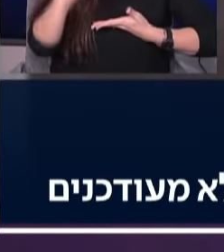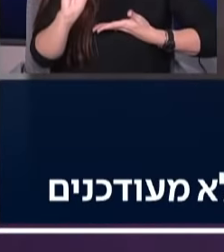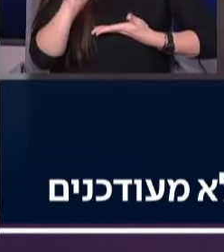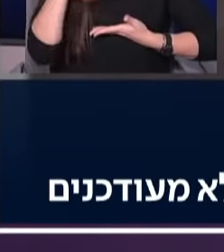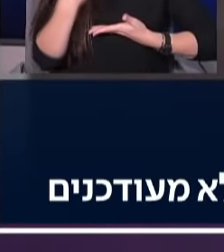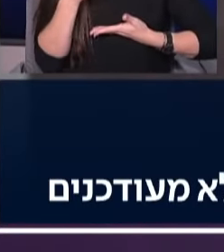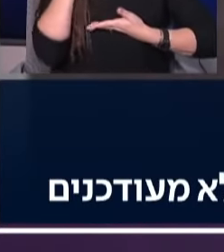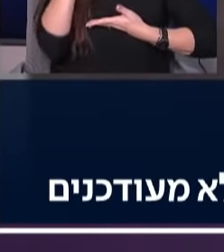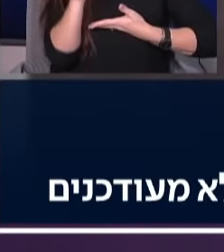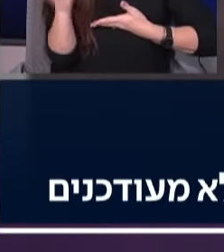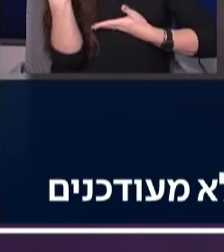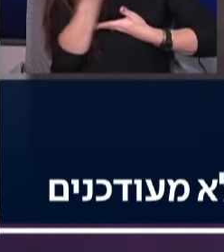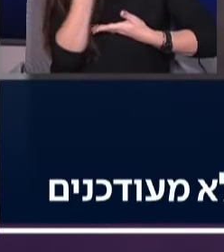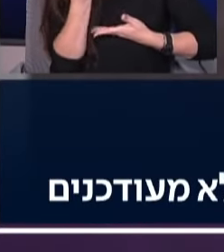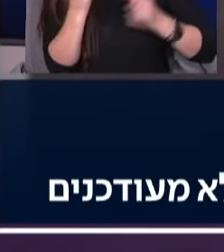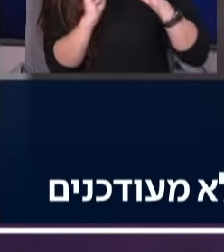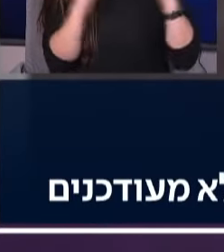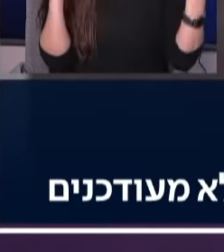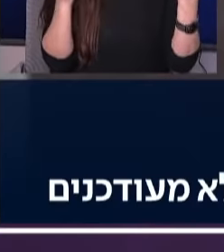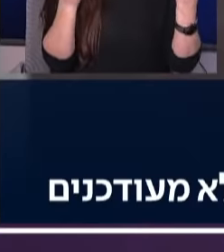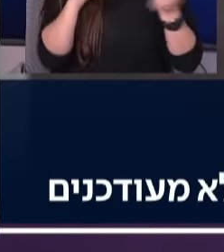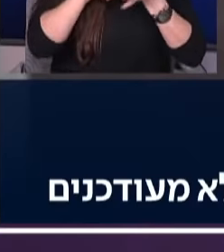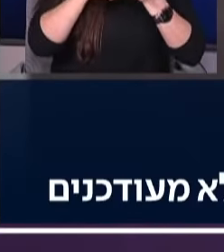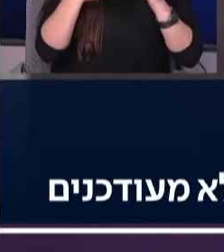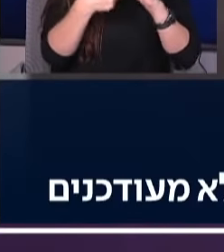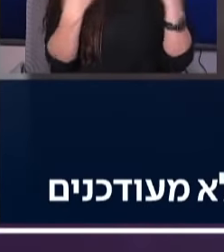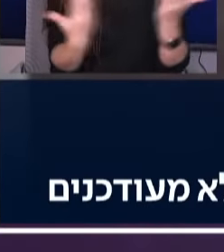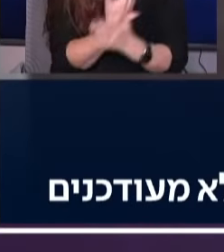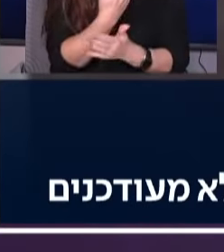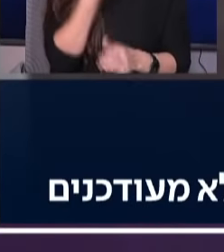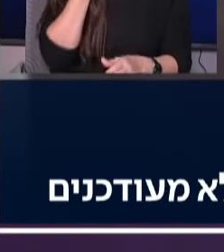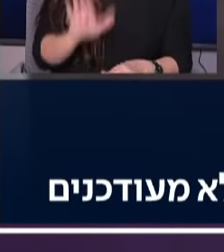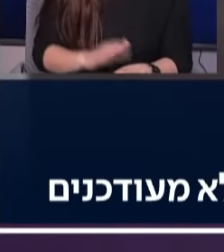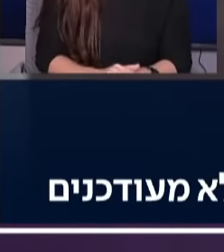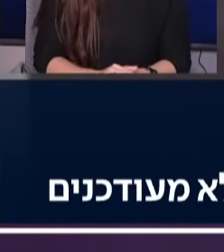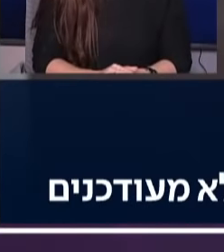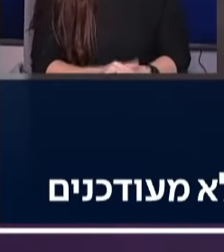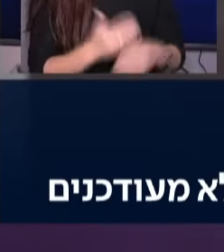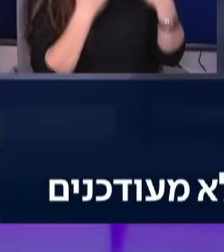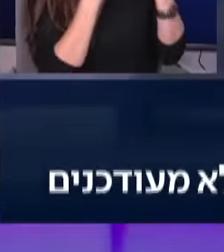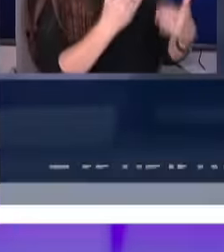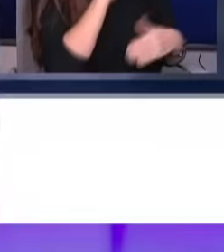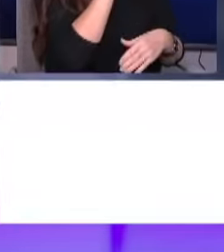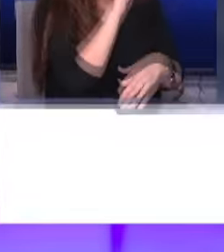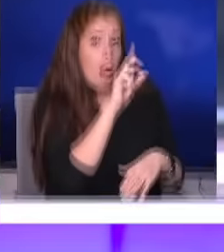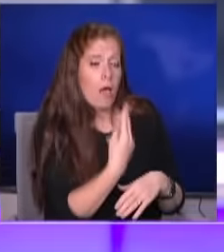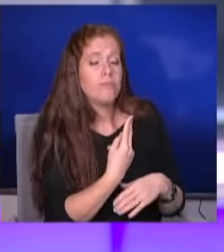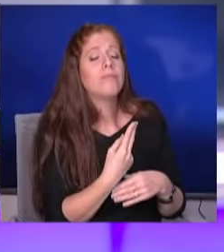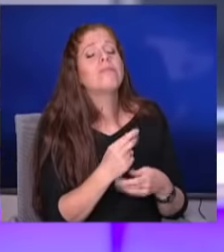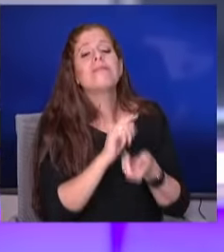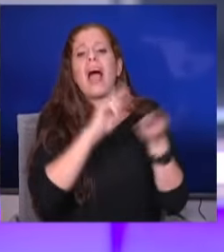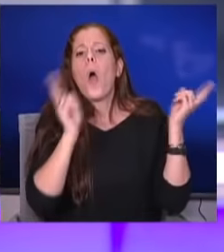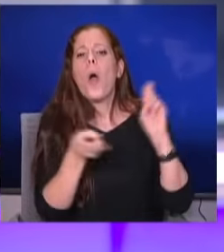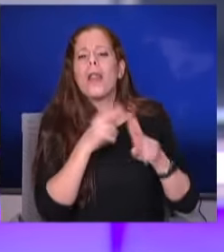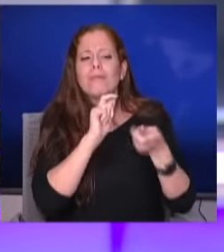תיכנסו לבידוד בשונה מהמתווה החדש, פשוט תתעלמו ממנו. תודה, דקלה. העולם מתחיל לשנות את המדיניות